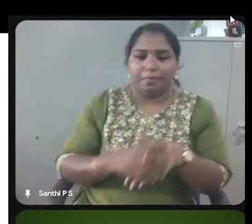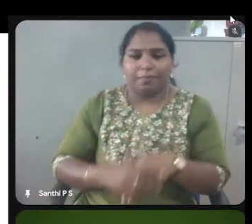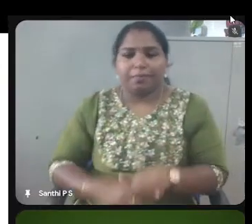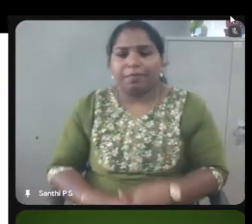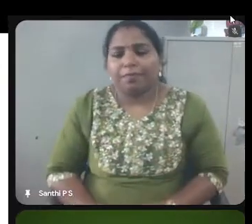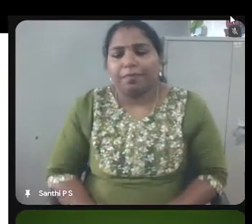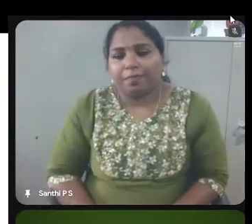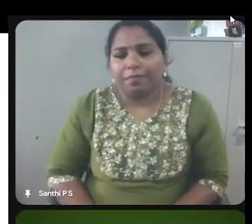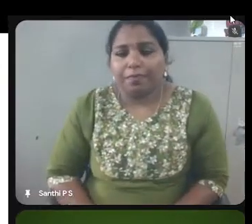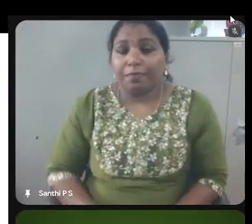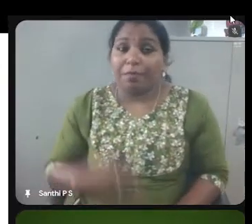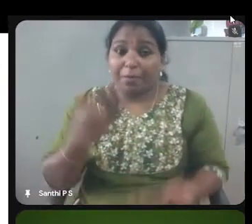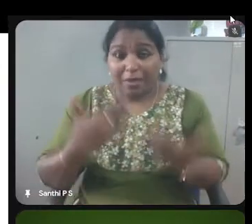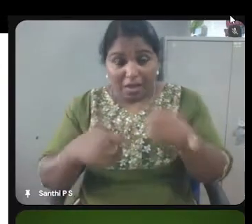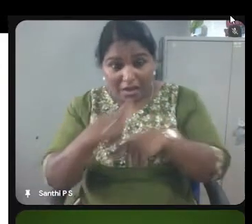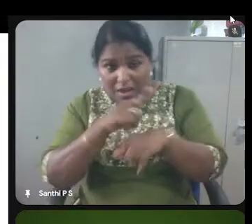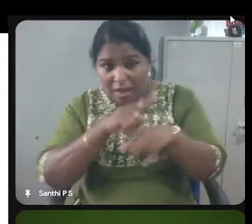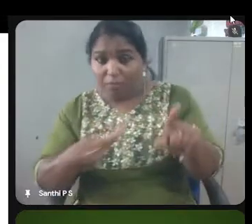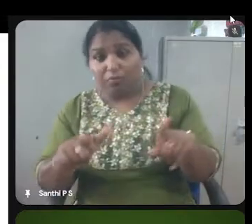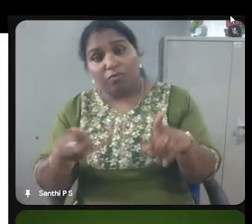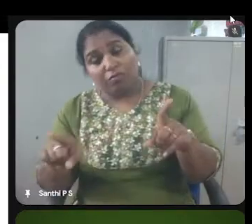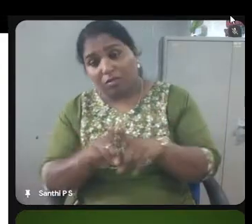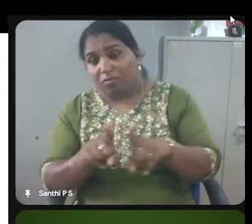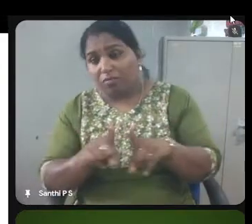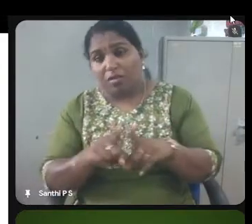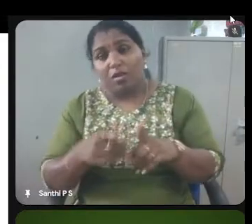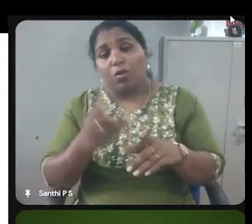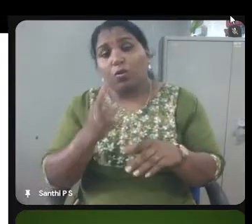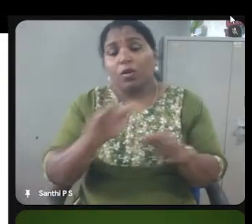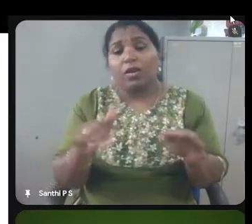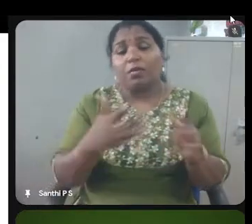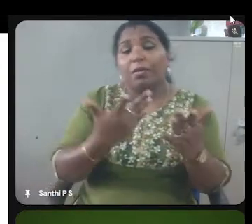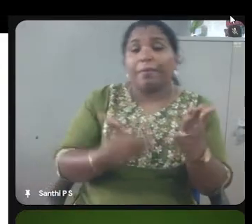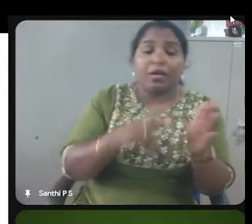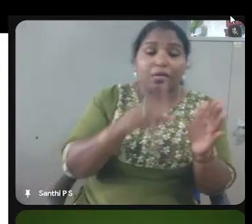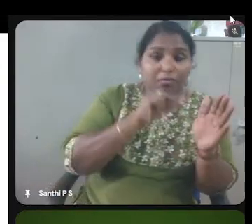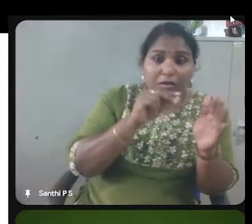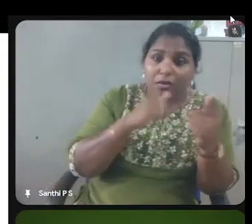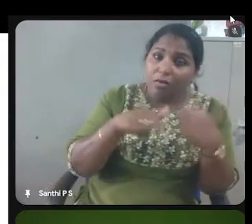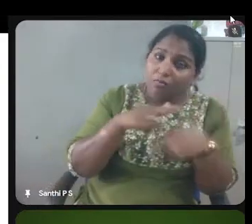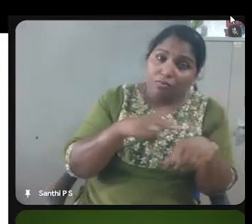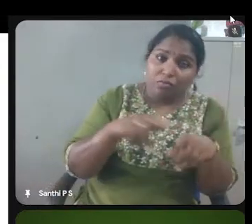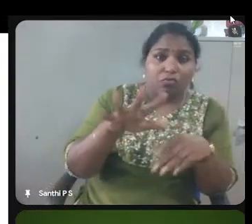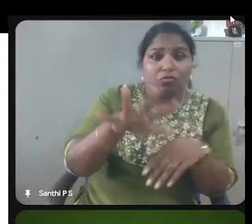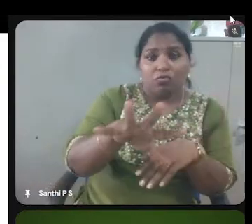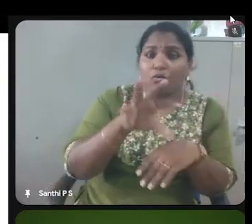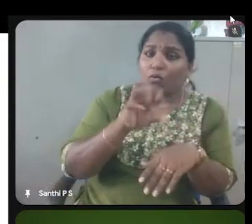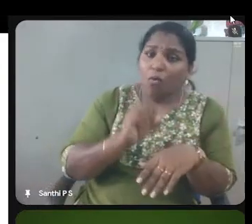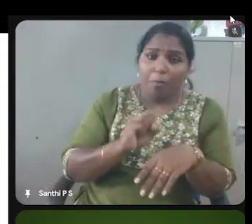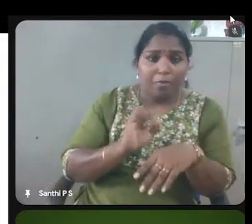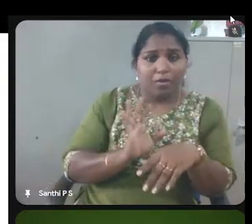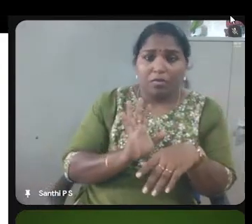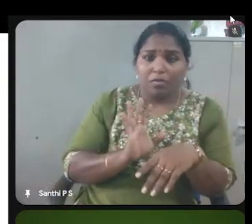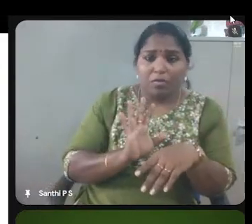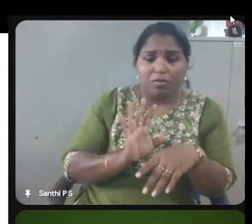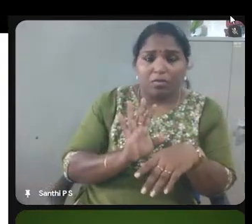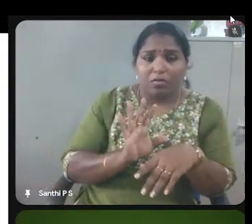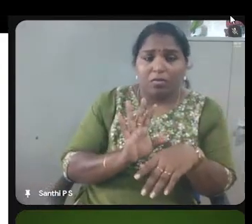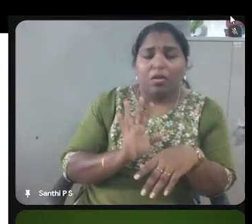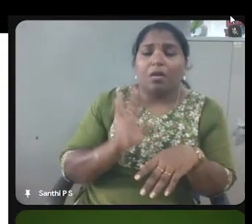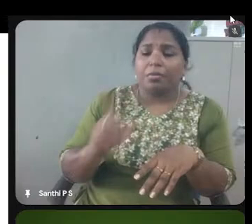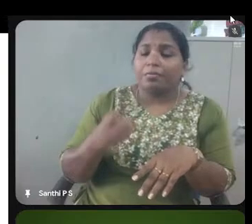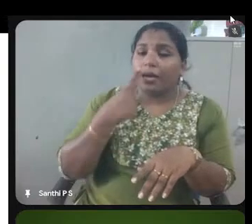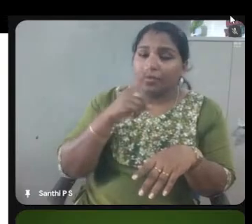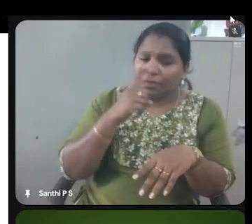ആ ഭാഷയാണെങ്കിലും ആ രീതിയിൽ തന്നെ. ലാംഗ്വേജ് പോലും പിള്ളേർ അനുകരിക്കുന്നു. അപ്പം അതെല്ലാം നോക്കിയിട്ട് എന്ത് കാണിക്കാം നിങ്ങൾ